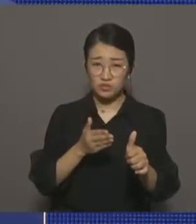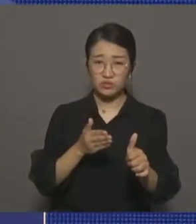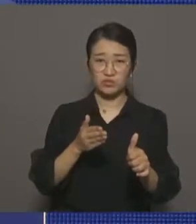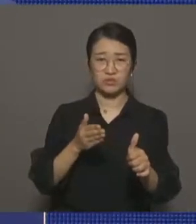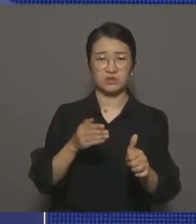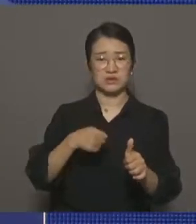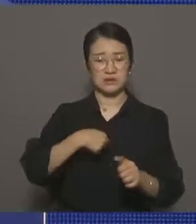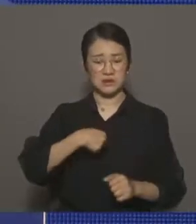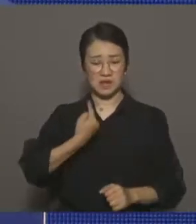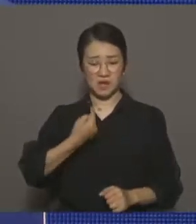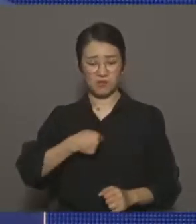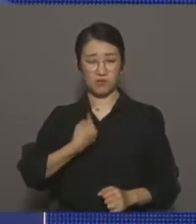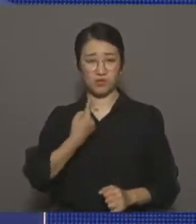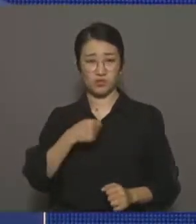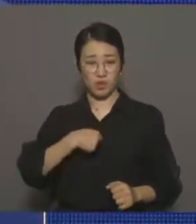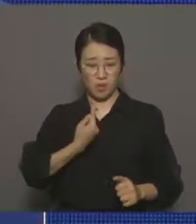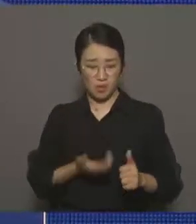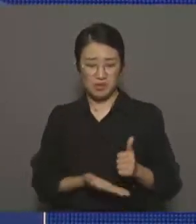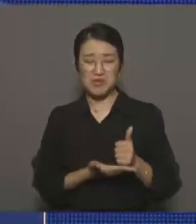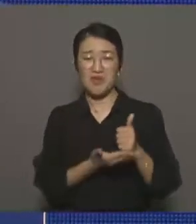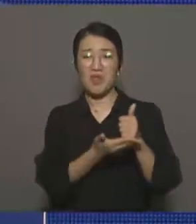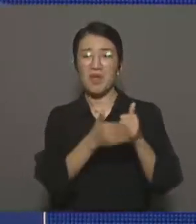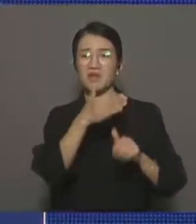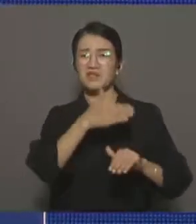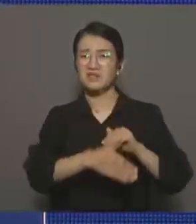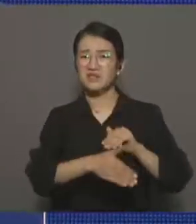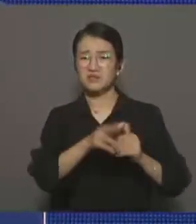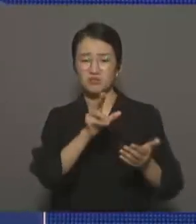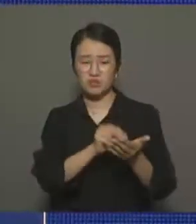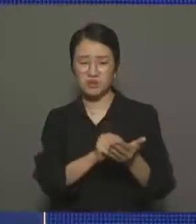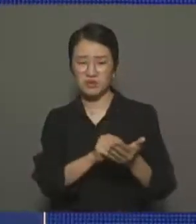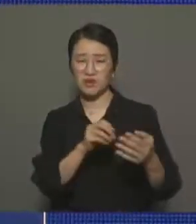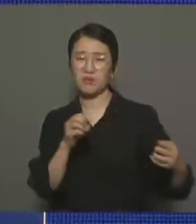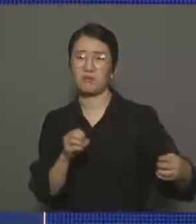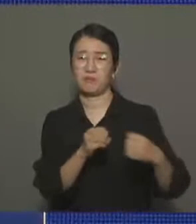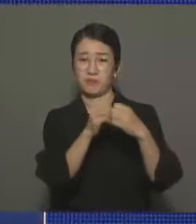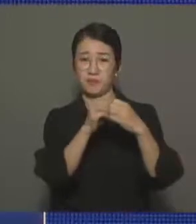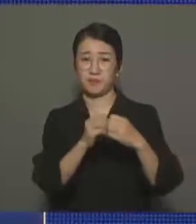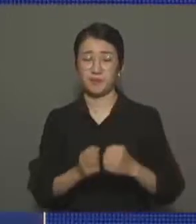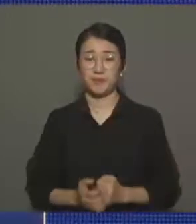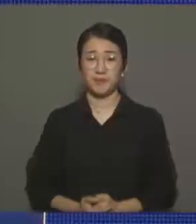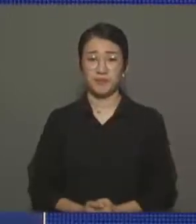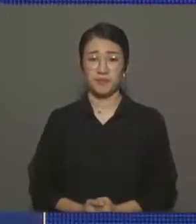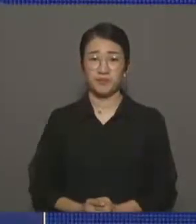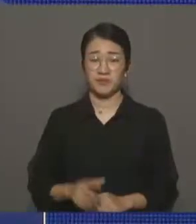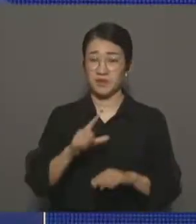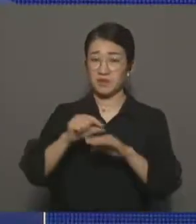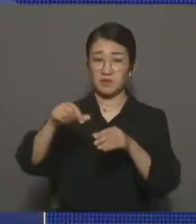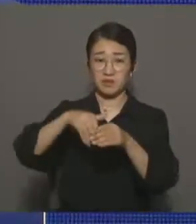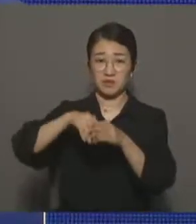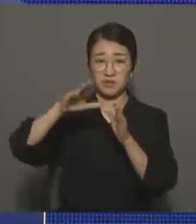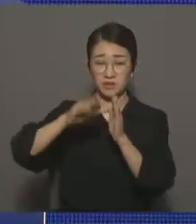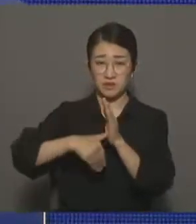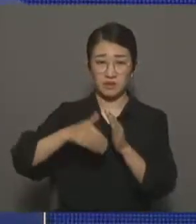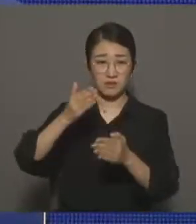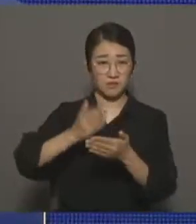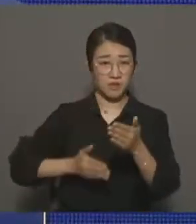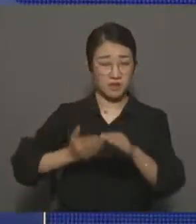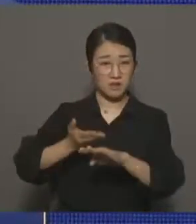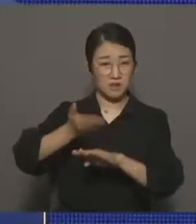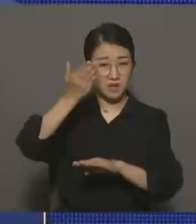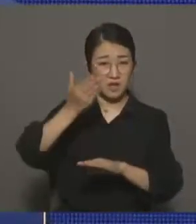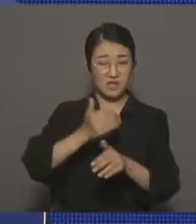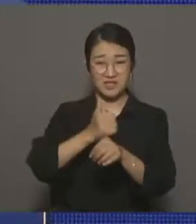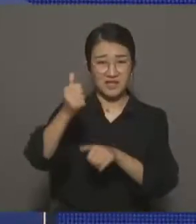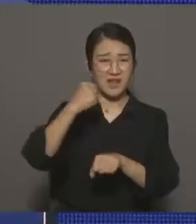논란과 부딪히는 정치적 이중 플레이가 되고 있는 겁니까? 지방선거에서 과반 이상 승리를 이끌겠다던